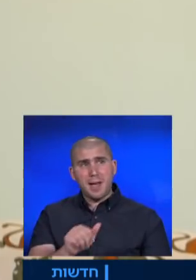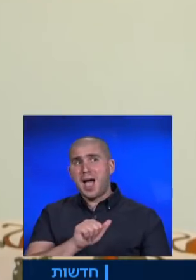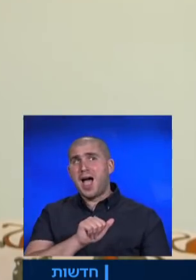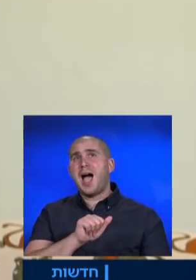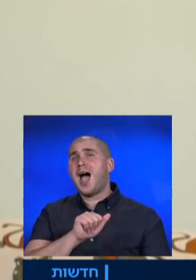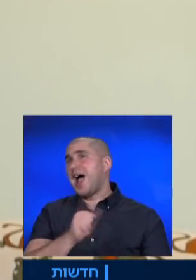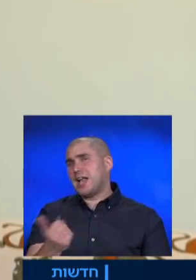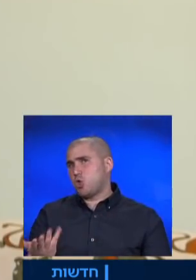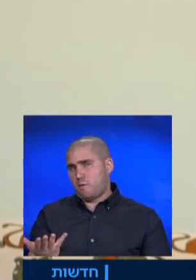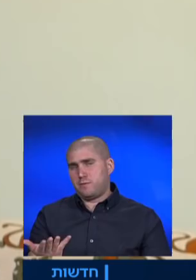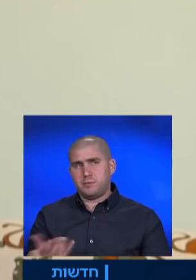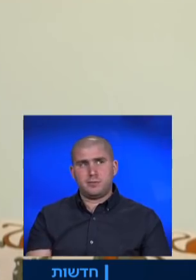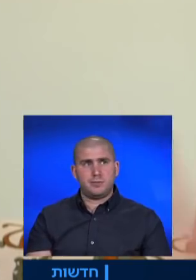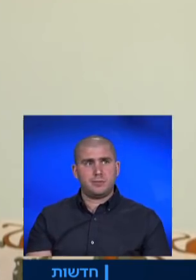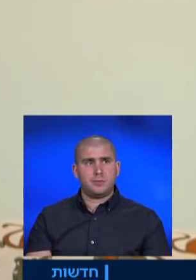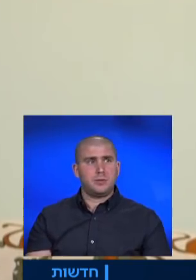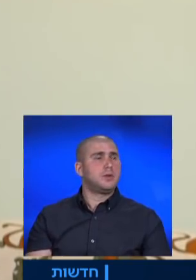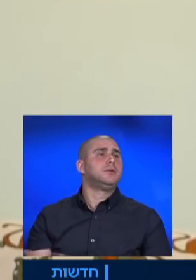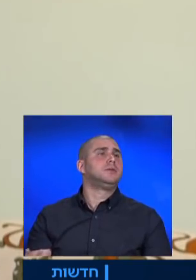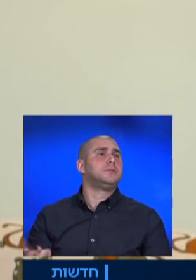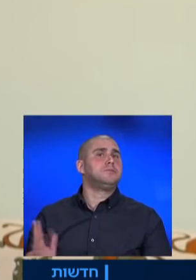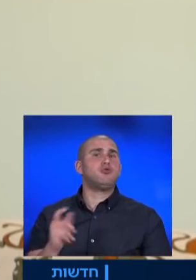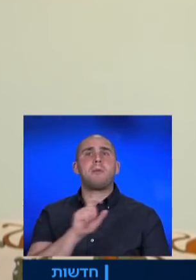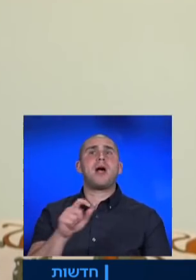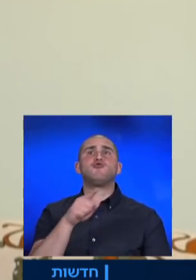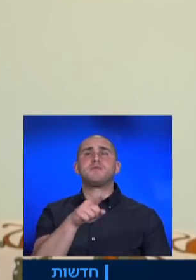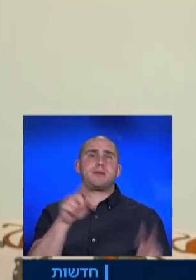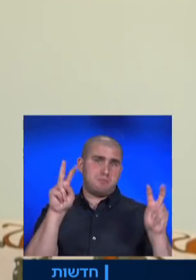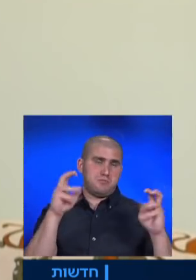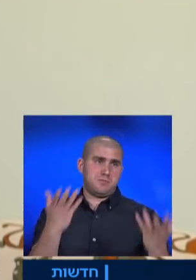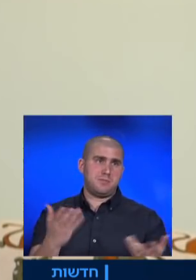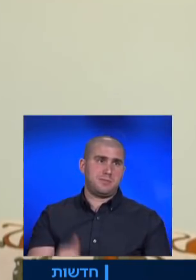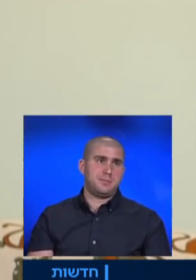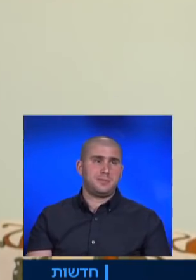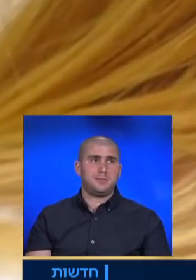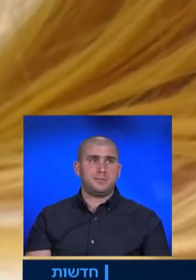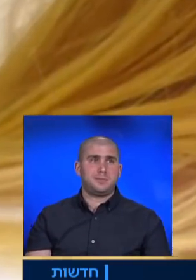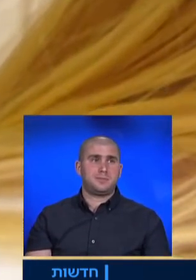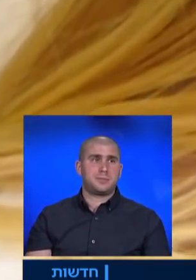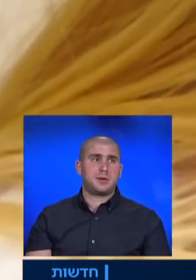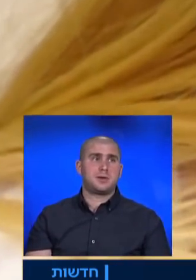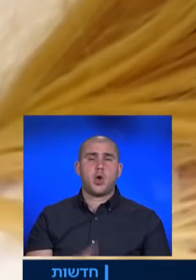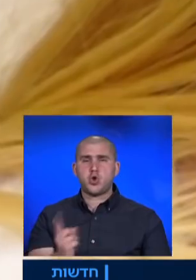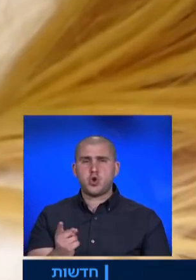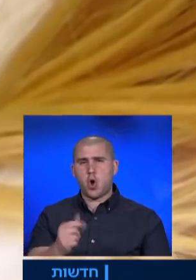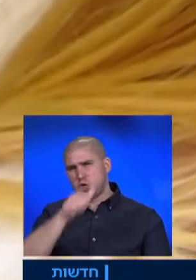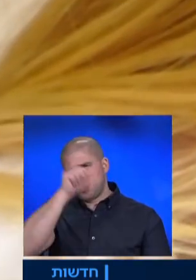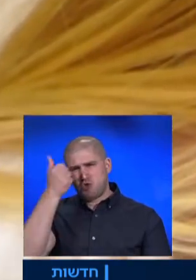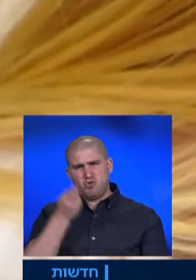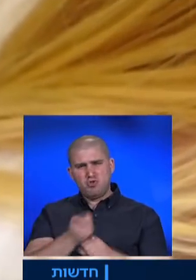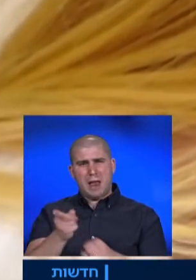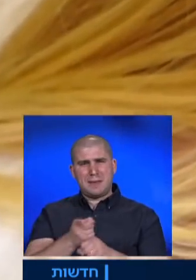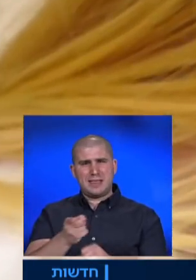טוב. כאילו, מה שהם מאשימים אותה. אבל מה כל השיימינג